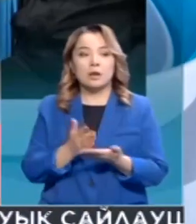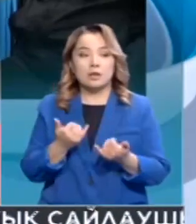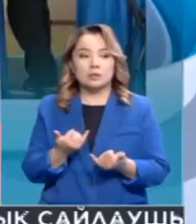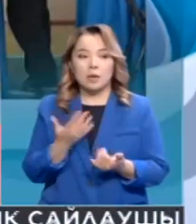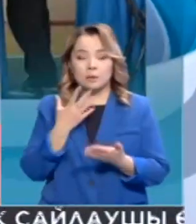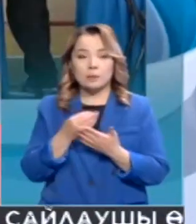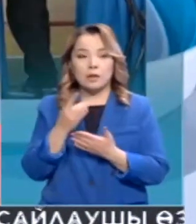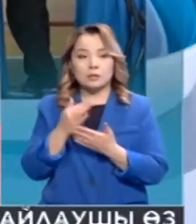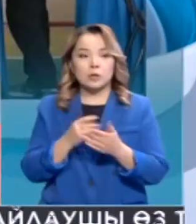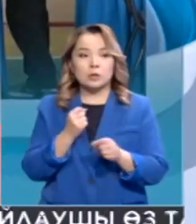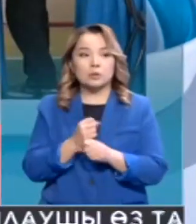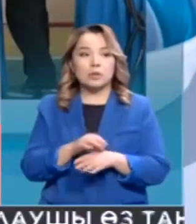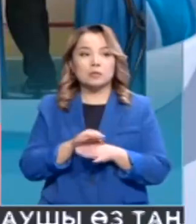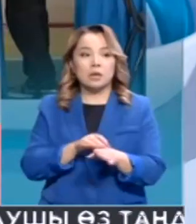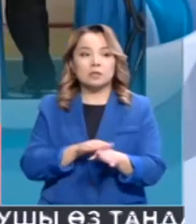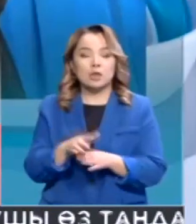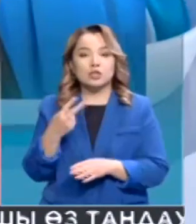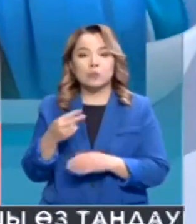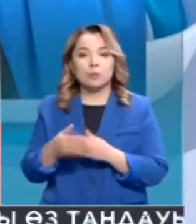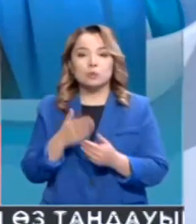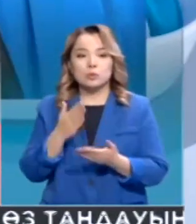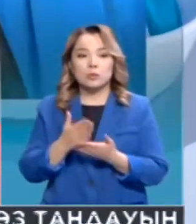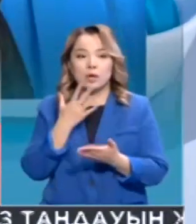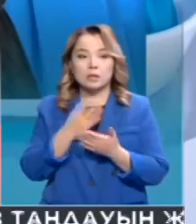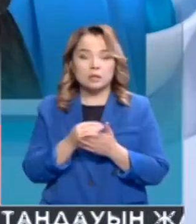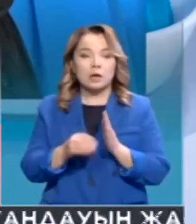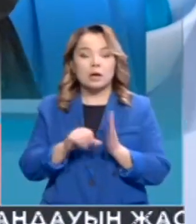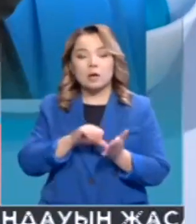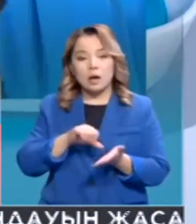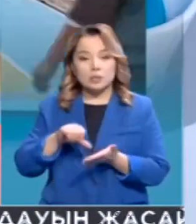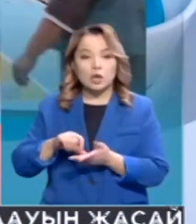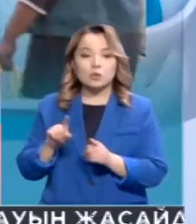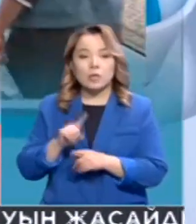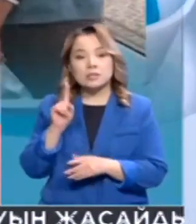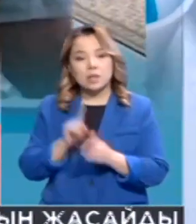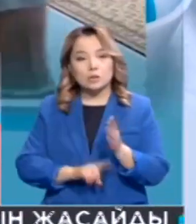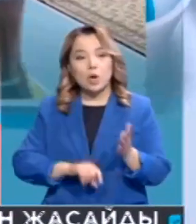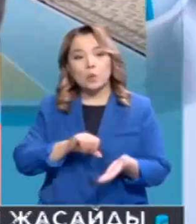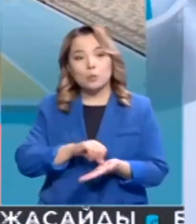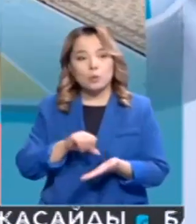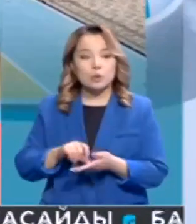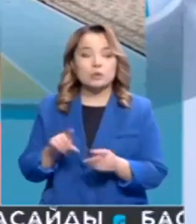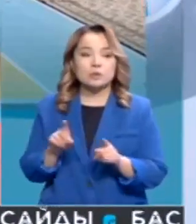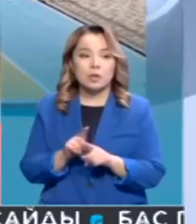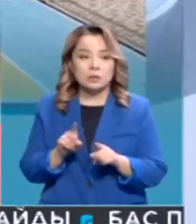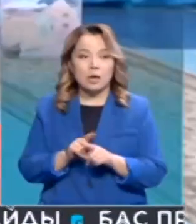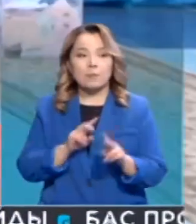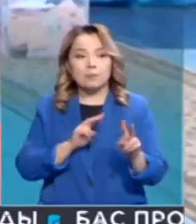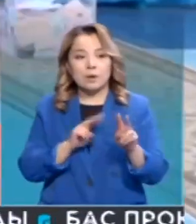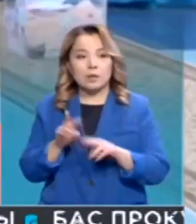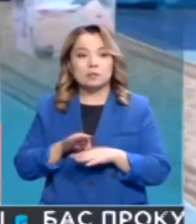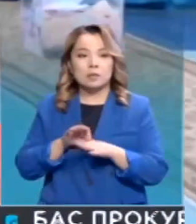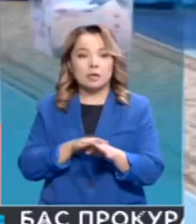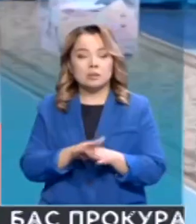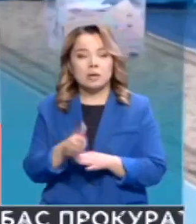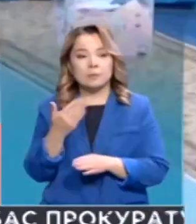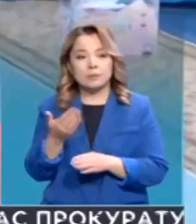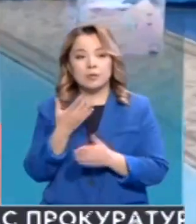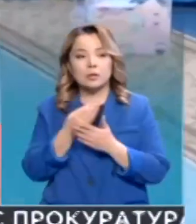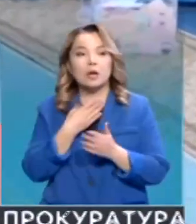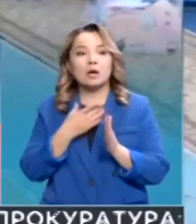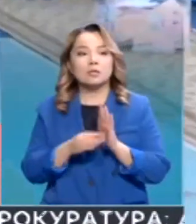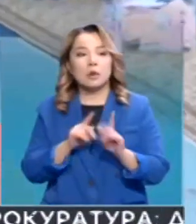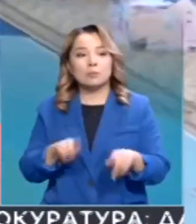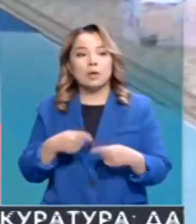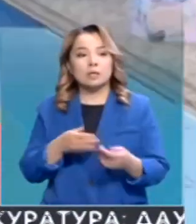науқанның барысын мұнда 20-ға жуық байқаушы мен кандидаттардың сенімді өкілдері бақылап отыр. Ақпейбі қолдаған қызы, дауыс